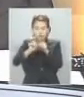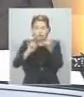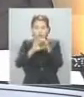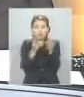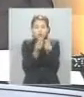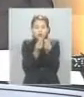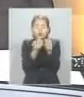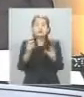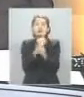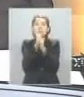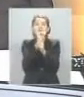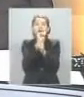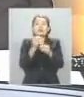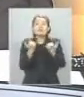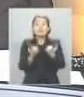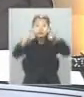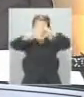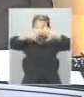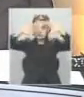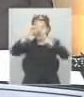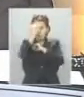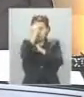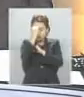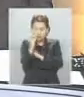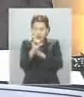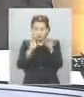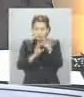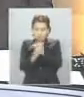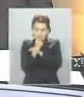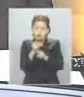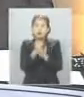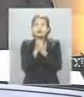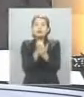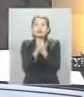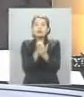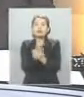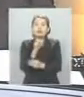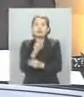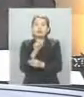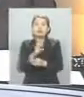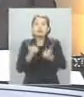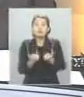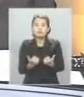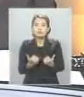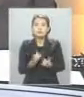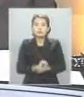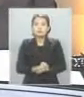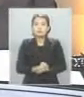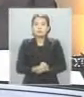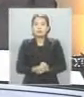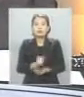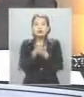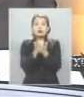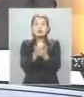ได้รัฐบาลญี่ปุ่นเองตอนนี้ก็เพ่งเล็งไปถึงเรื่องของการให้ความช่วยเหลืออย่างเร่งด่วนนะคะ ค่ะทางด้านของการช่วยเหลือนะคะมีหลายประเทศที่